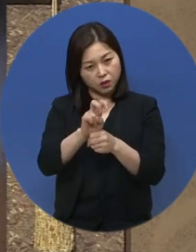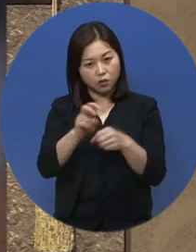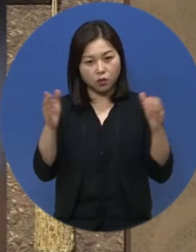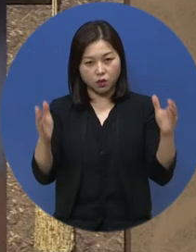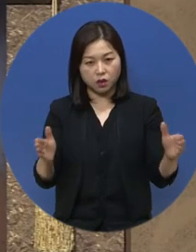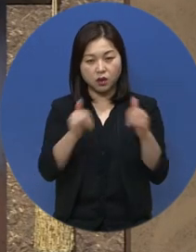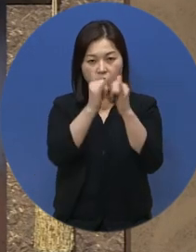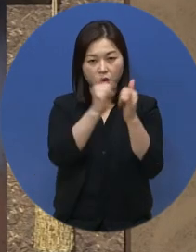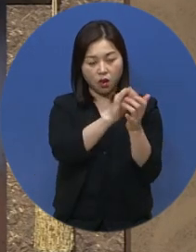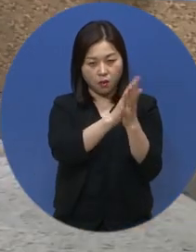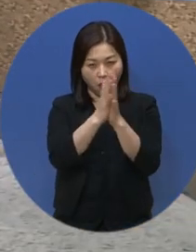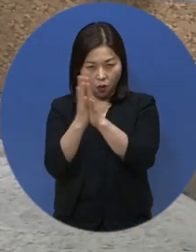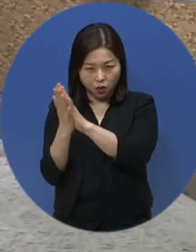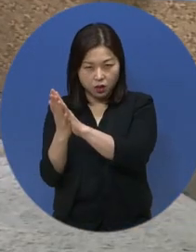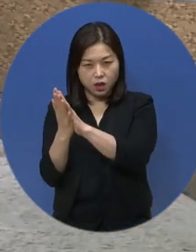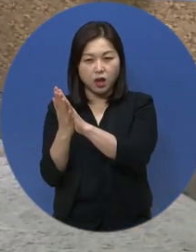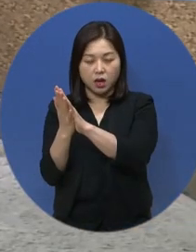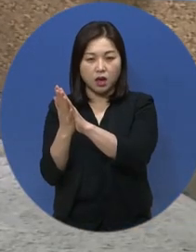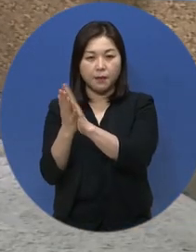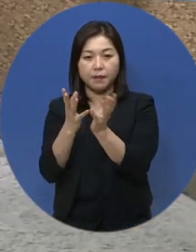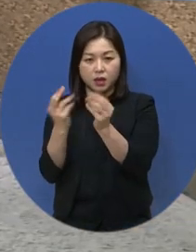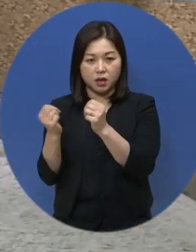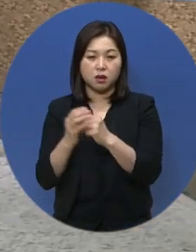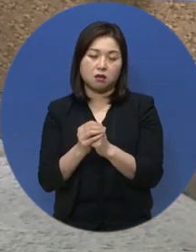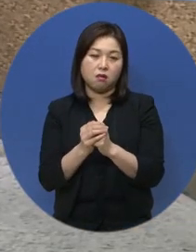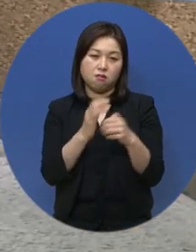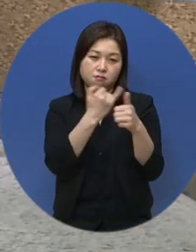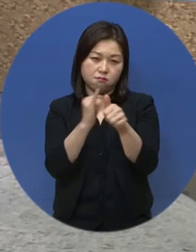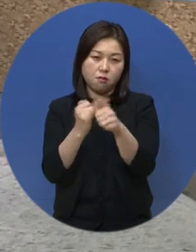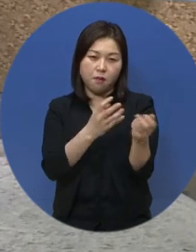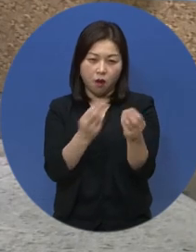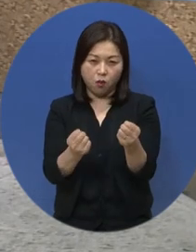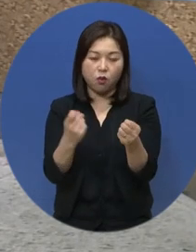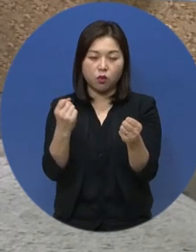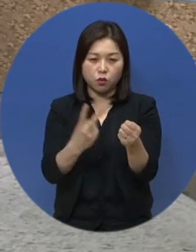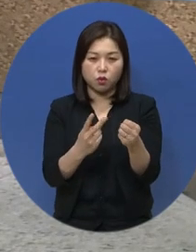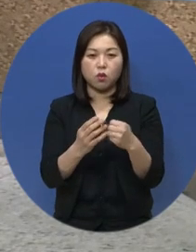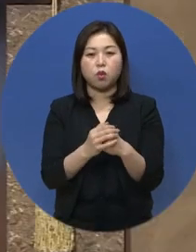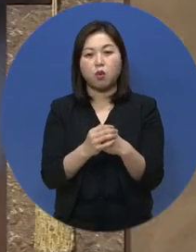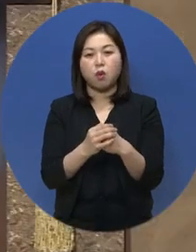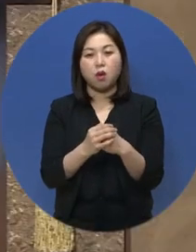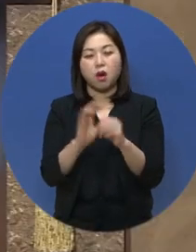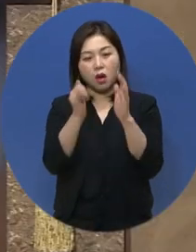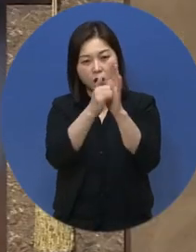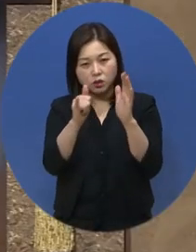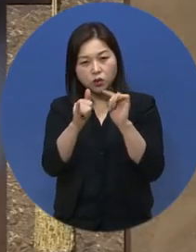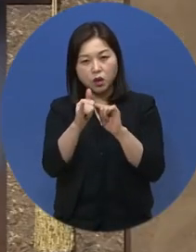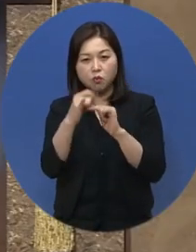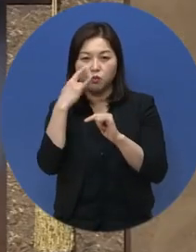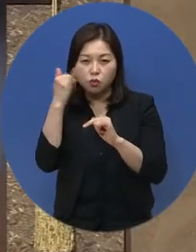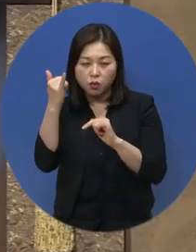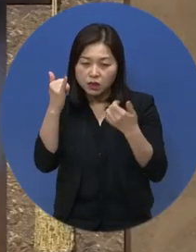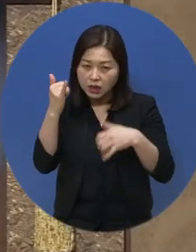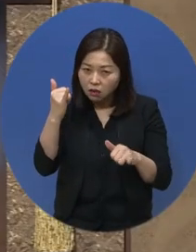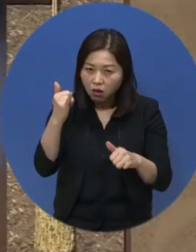변화가 있었잖아요. 그렇죠. 가정도 많이 해체되고 또 가족 구성의 변화도 많이 되고 네. 또 여성들은